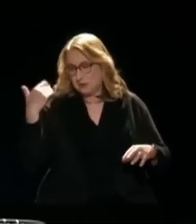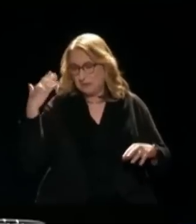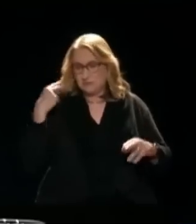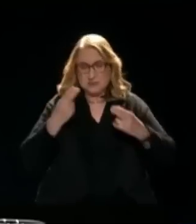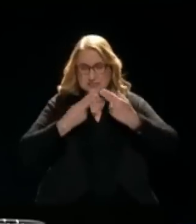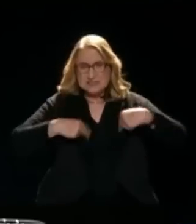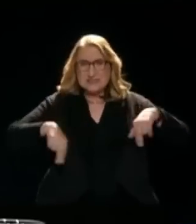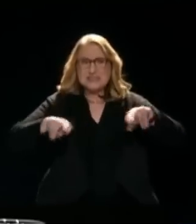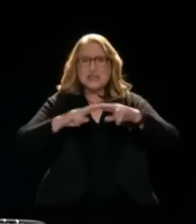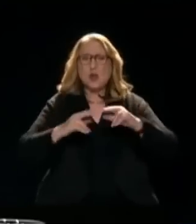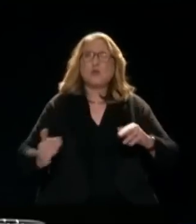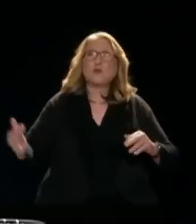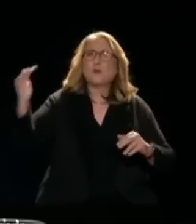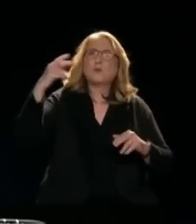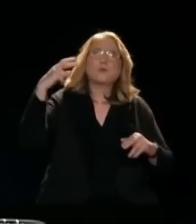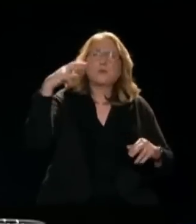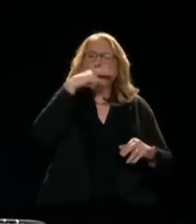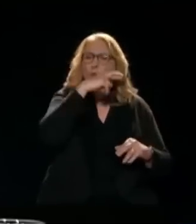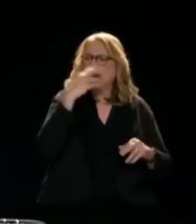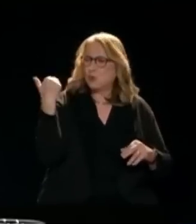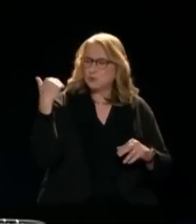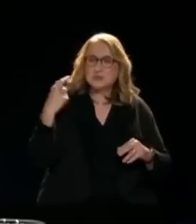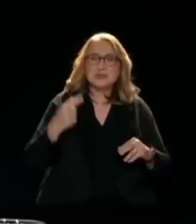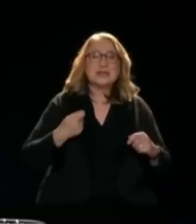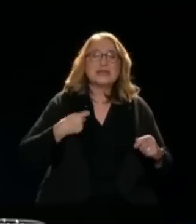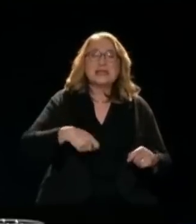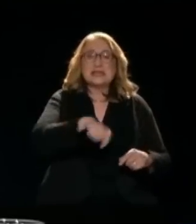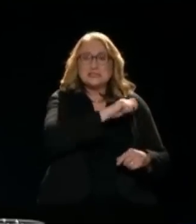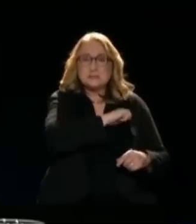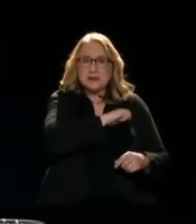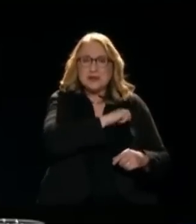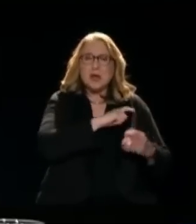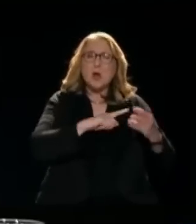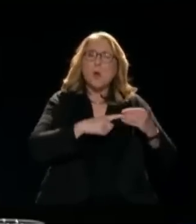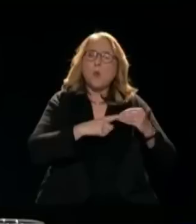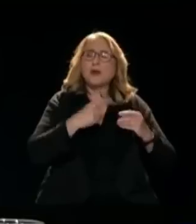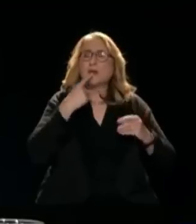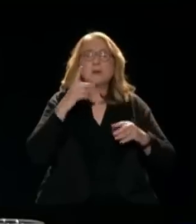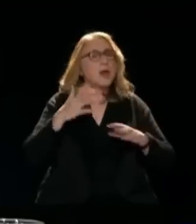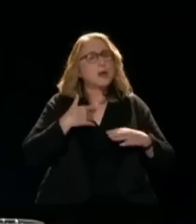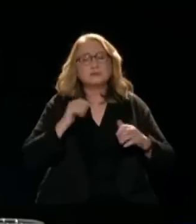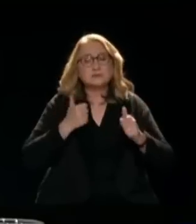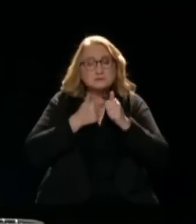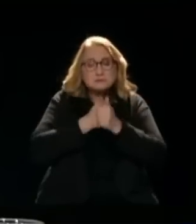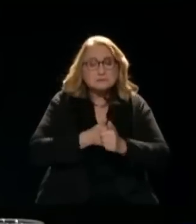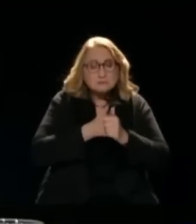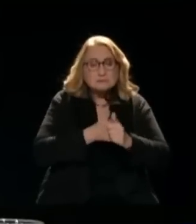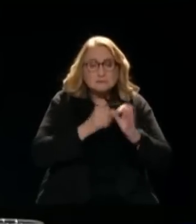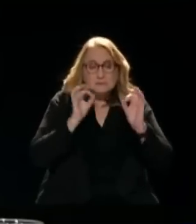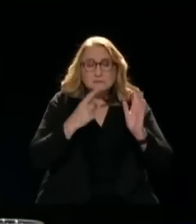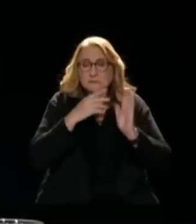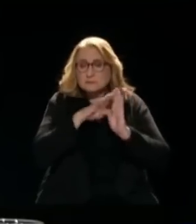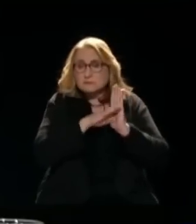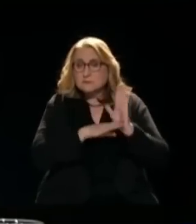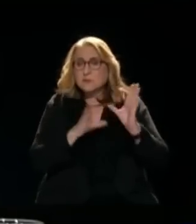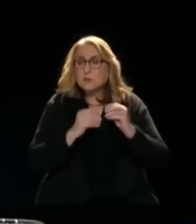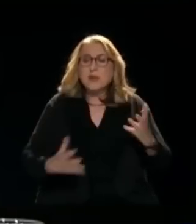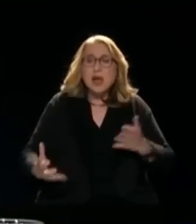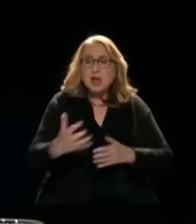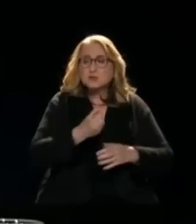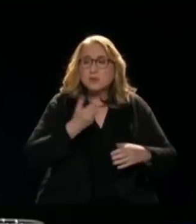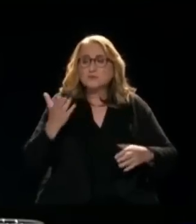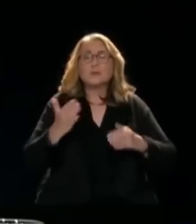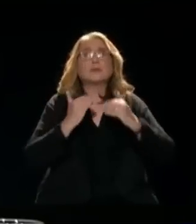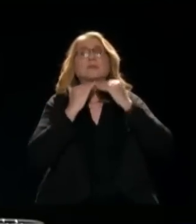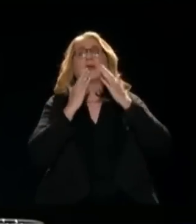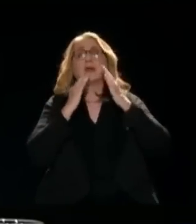τόσο η Ισπανία όσο και η Ουγγαρία ζήτησαν εξαίρεση και δόθηκε εξαίρεση από το δημοσιονομικό σύμφωνο. Η χώρα δεν μπορεί να πηγαίνει